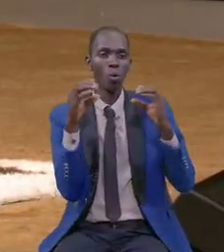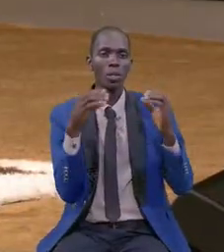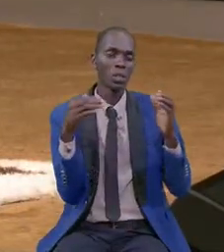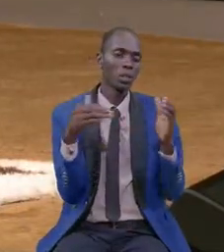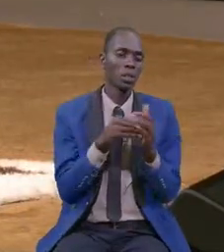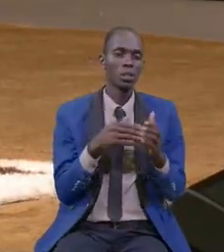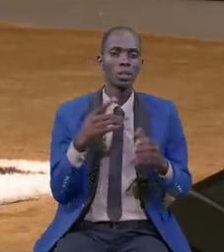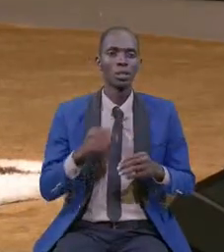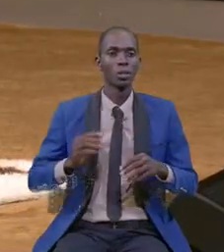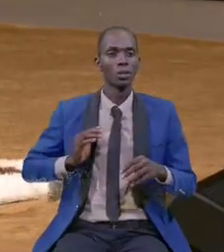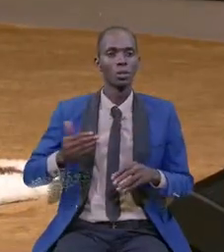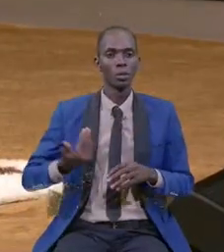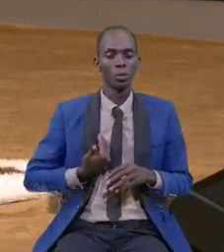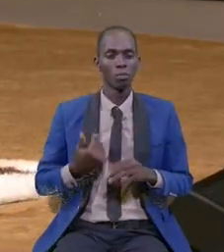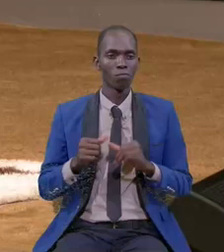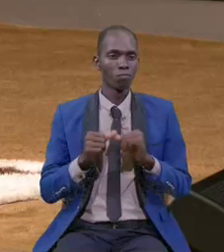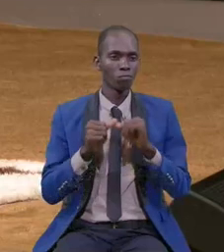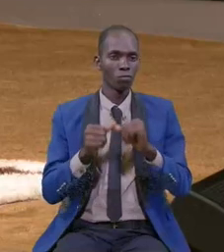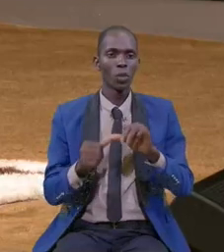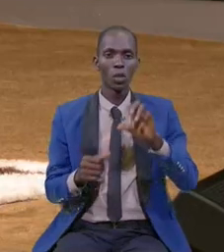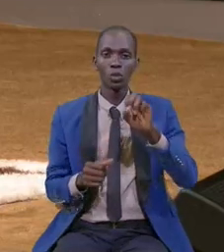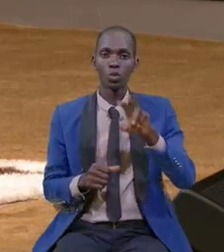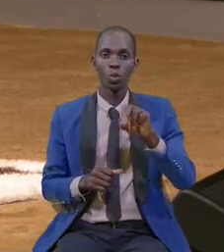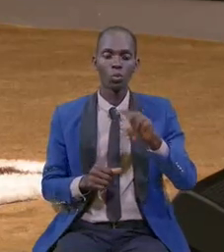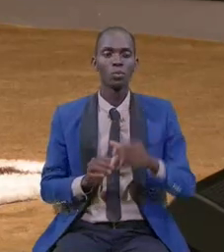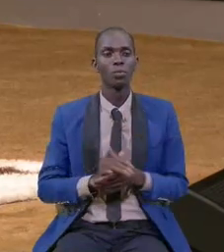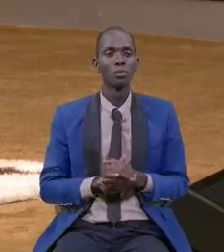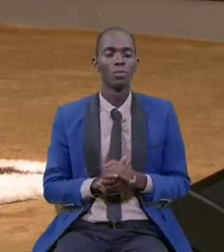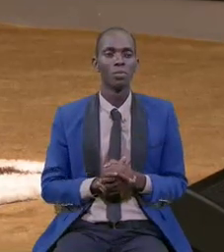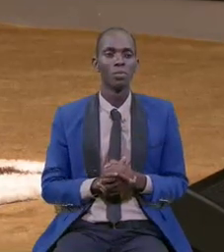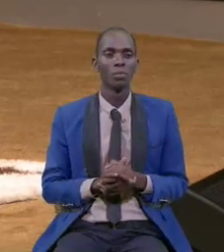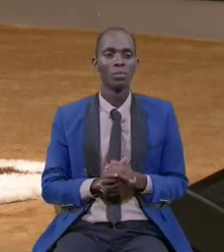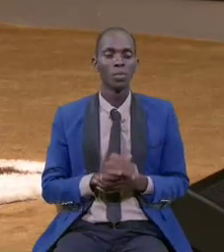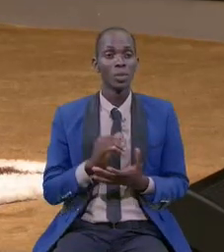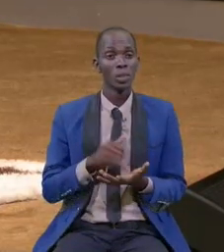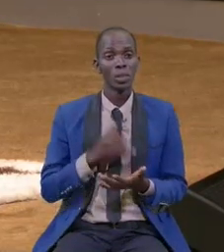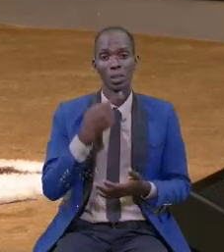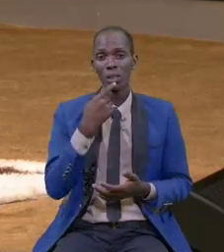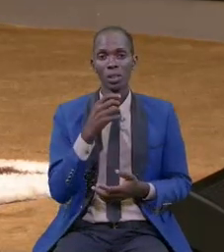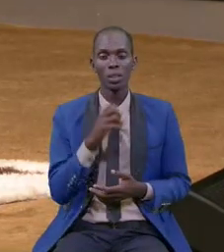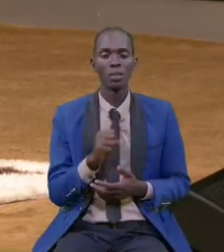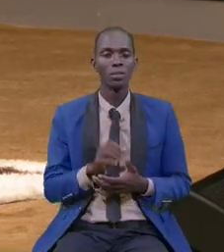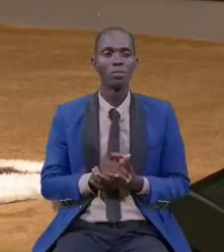dit au verset 12 au verset 12 il dit